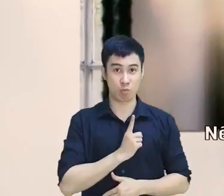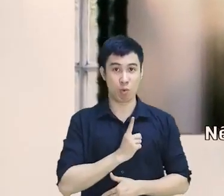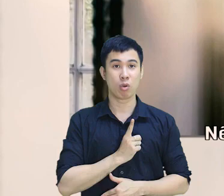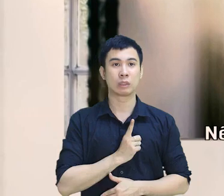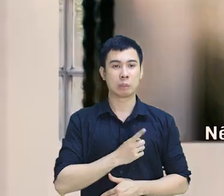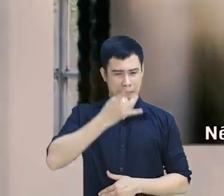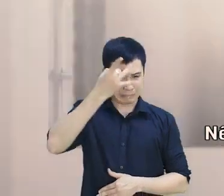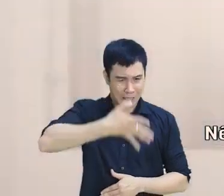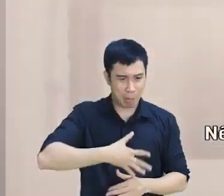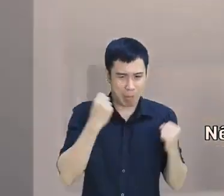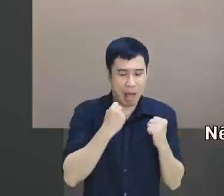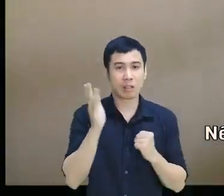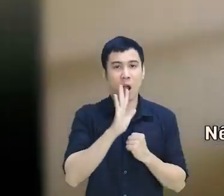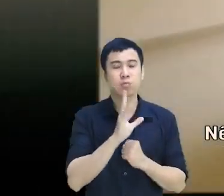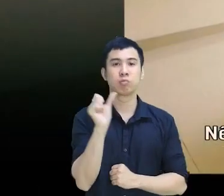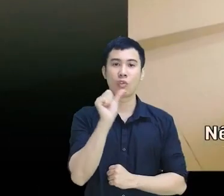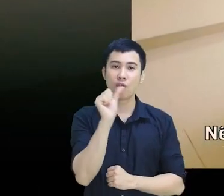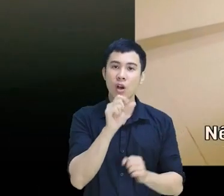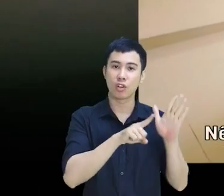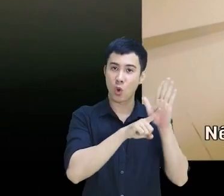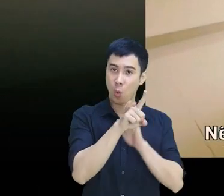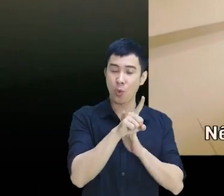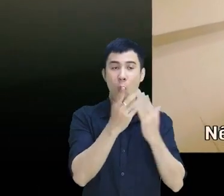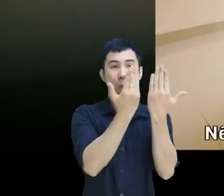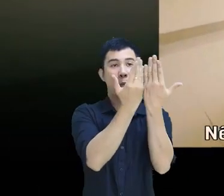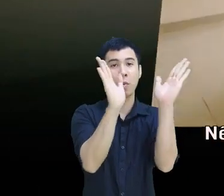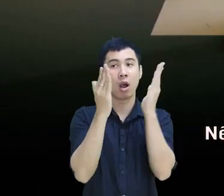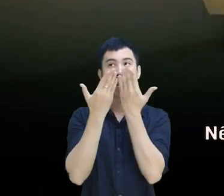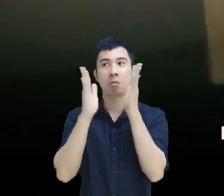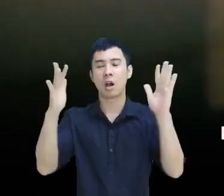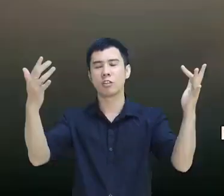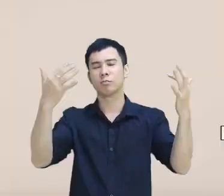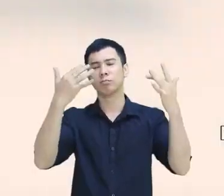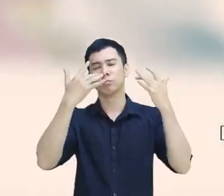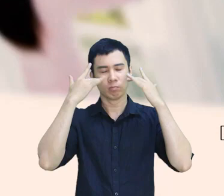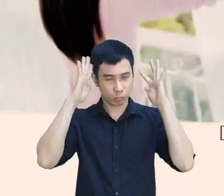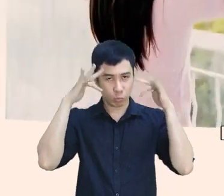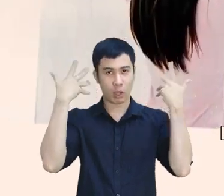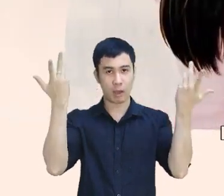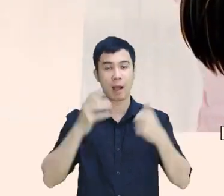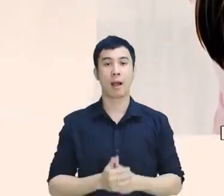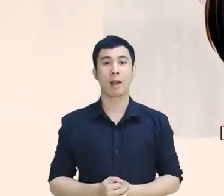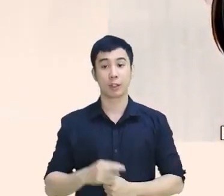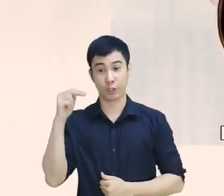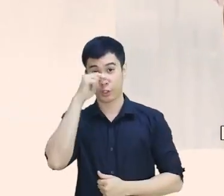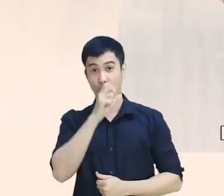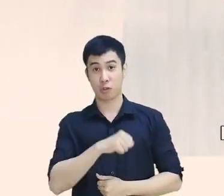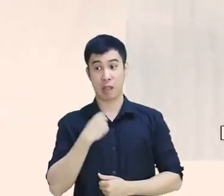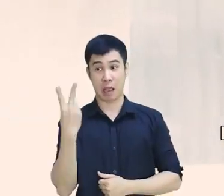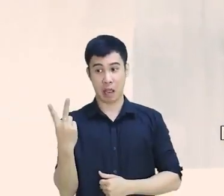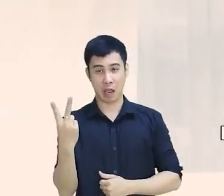nên tập một mình trong phòng, môi trường thoáng mát, không quá nóng hay quá lạnh, mở cửa sổ để thông thoáng phòng.